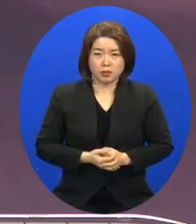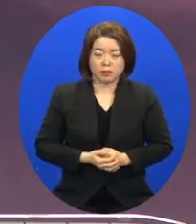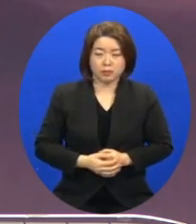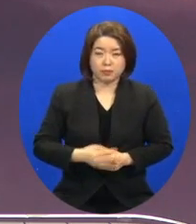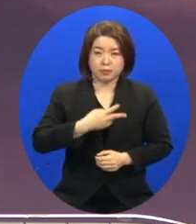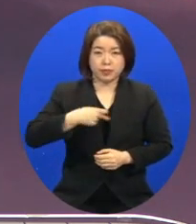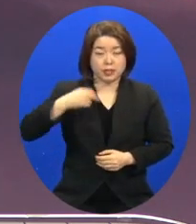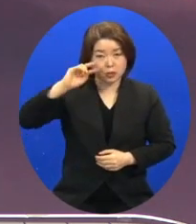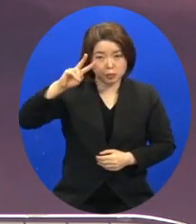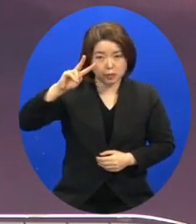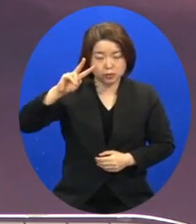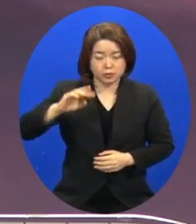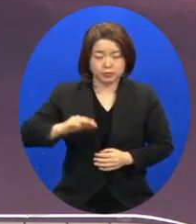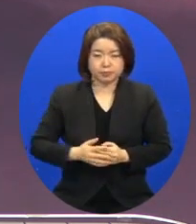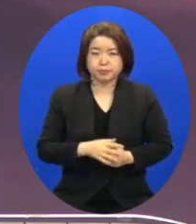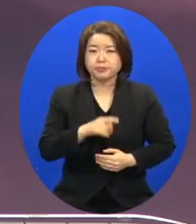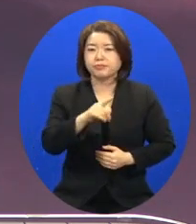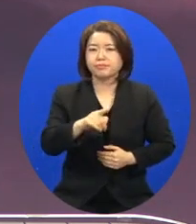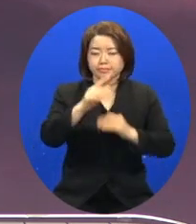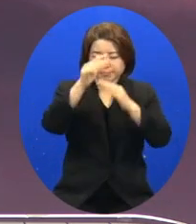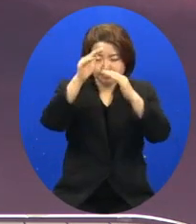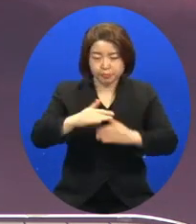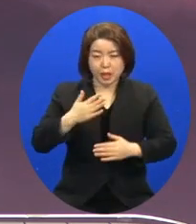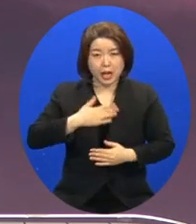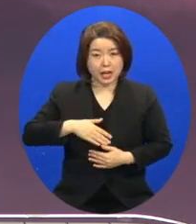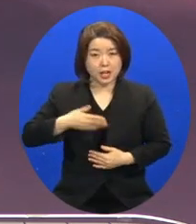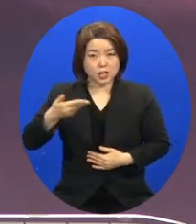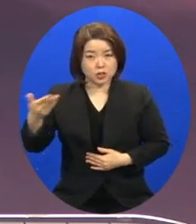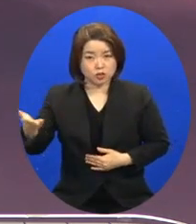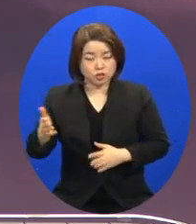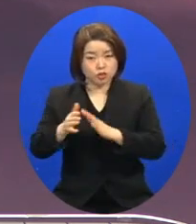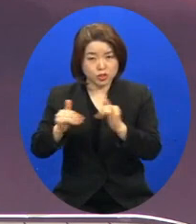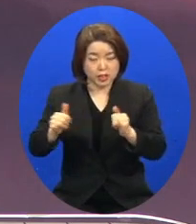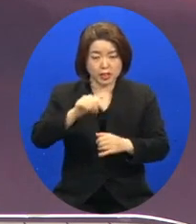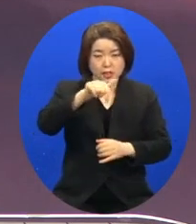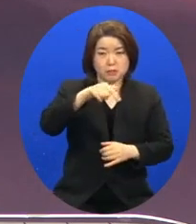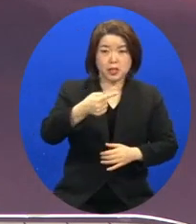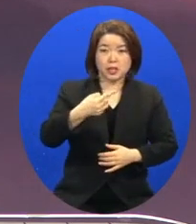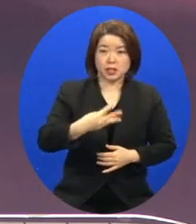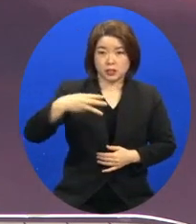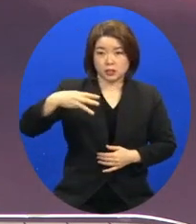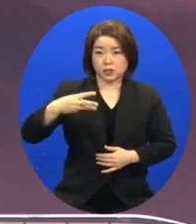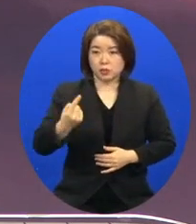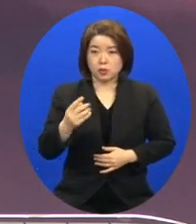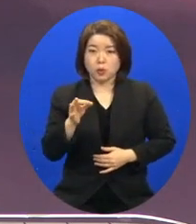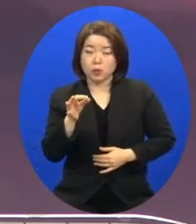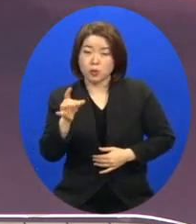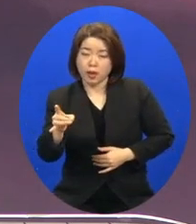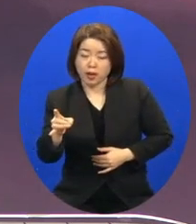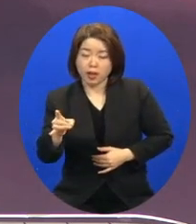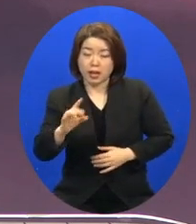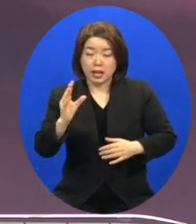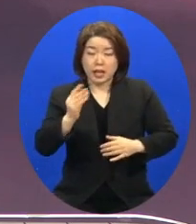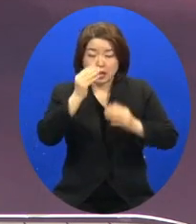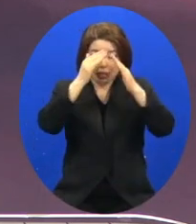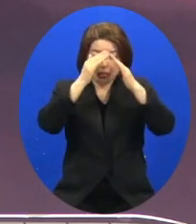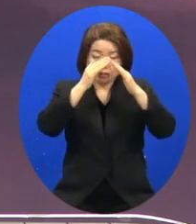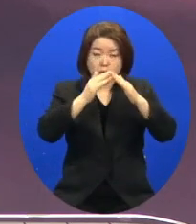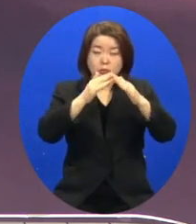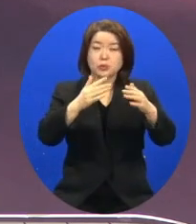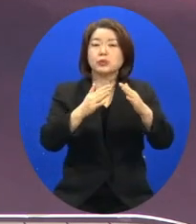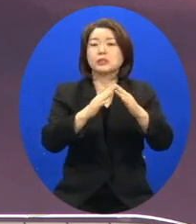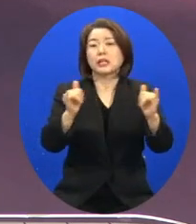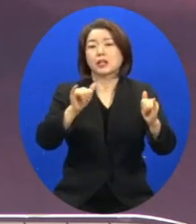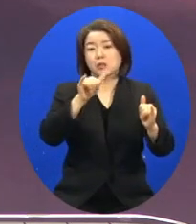바울에게 이 사실을 알려준 사람이 글로에 성도 집 사람들입니다. 11절에